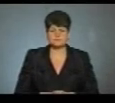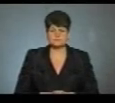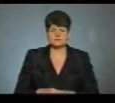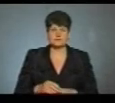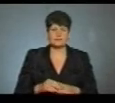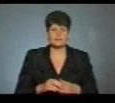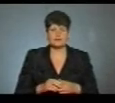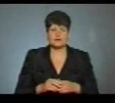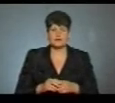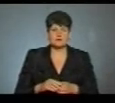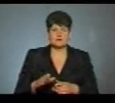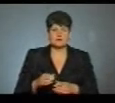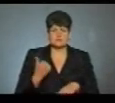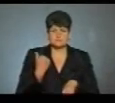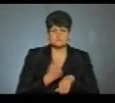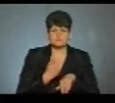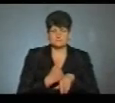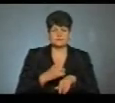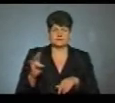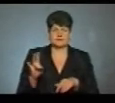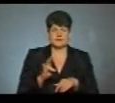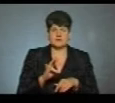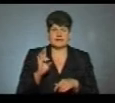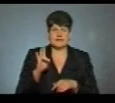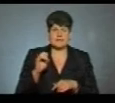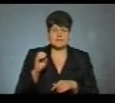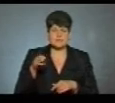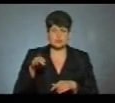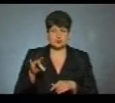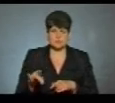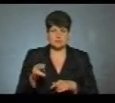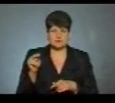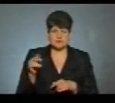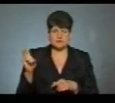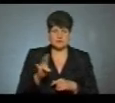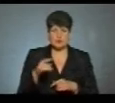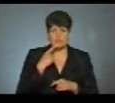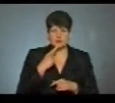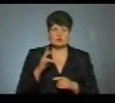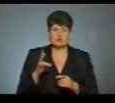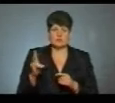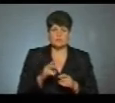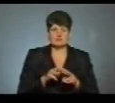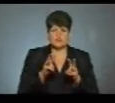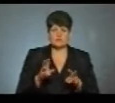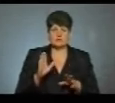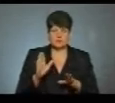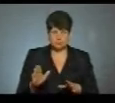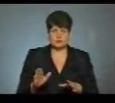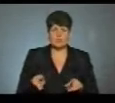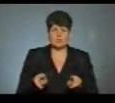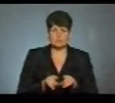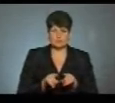Архієпископ Тернопільської і Кременецької православної церкви України Нестор розповів, що священики будуть освячувати паски біля храмів, при цьому одночасно